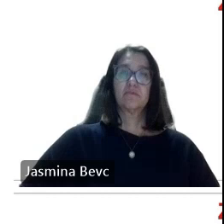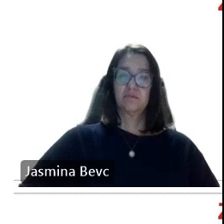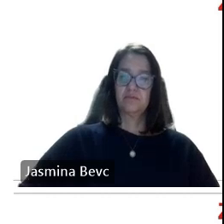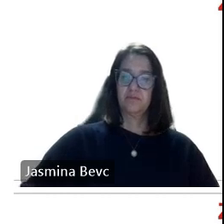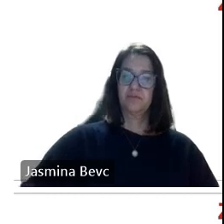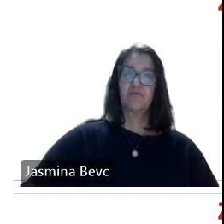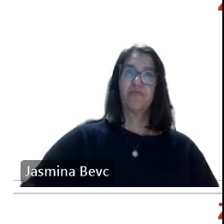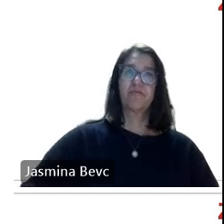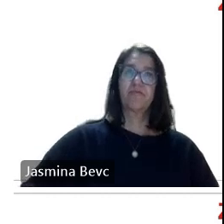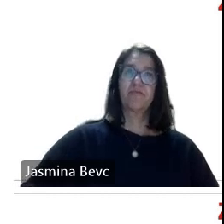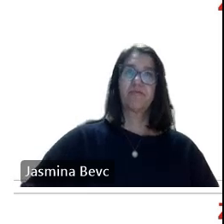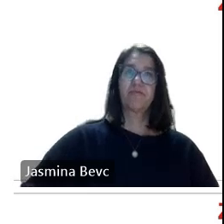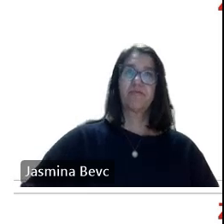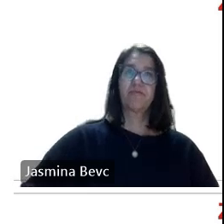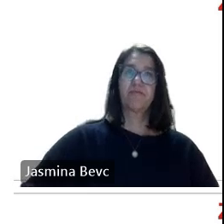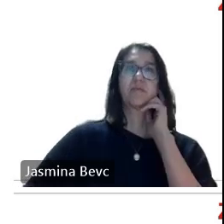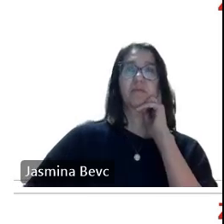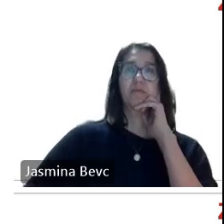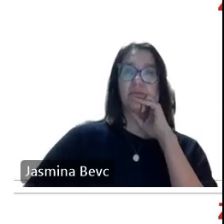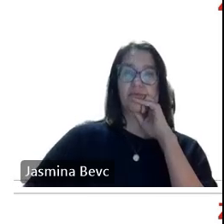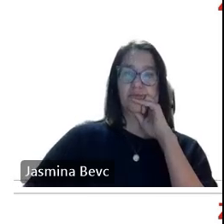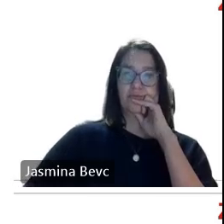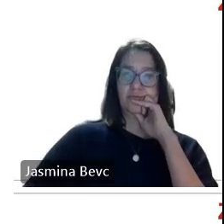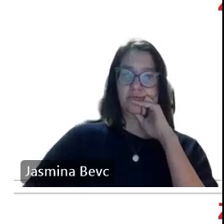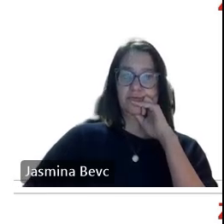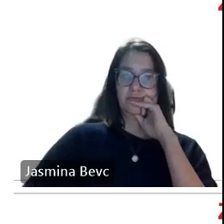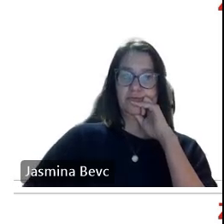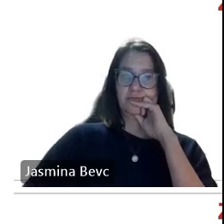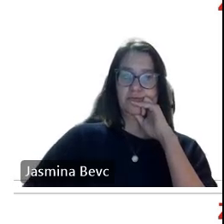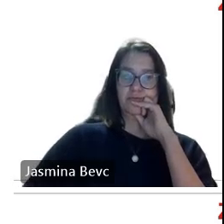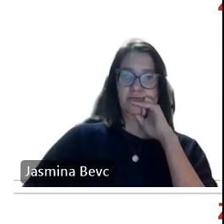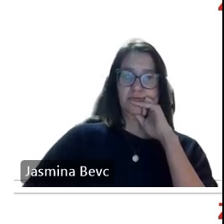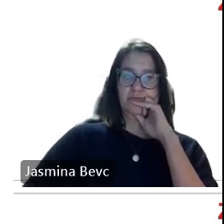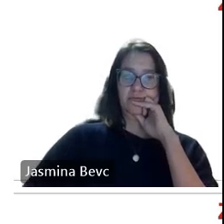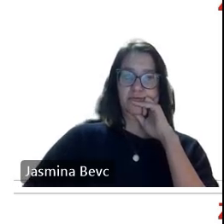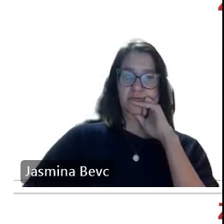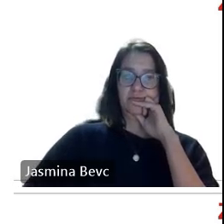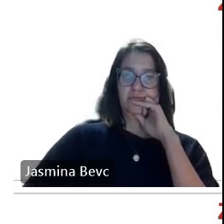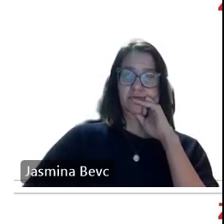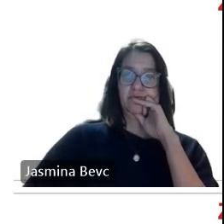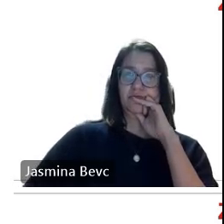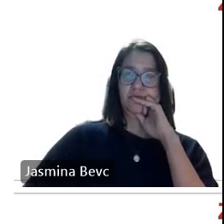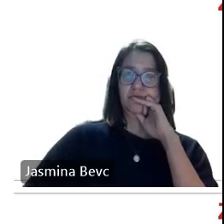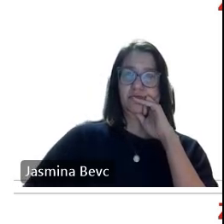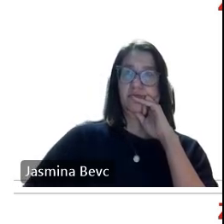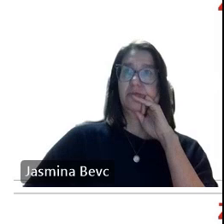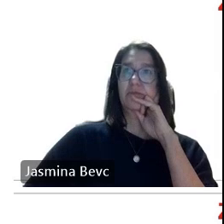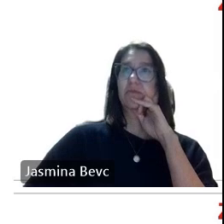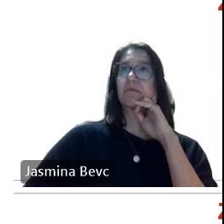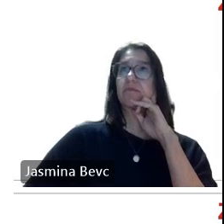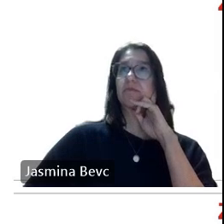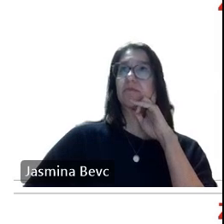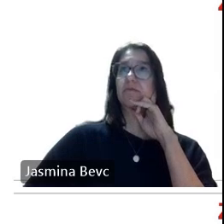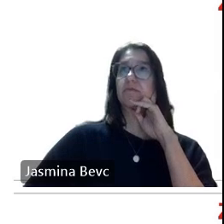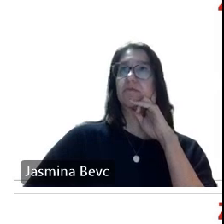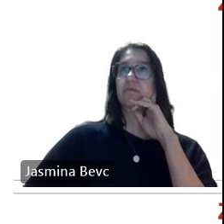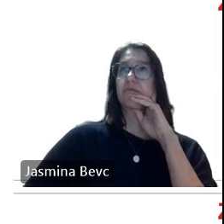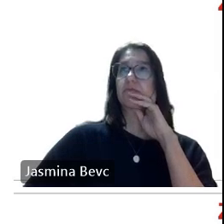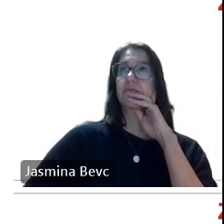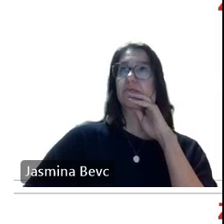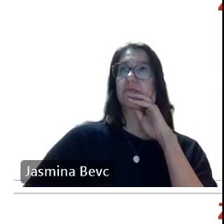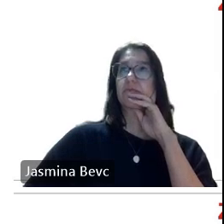ima višje stroške investicije, zrak-voda pa nižje v primerjavi z toplotno črpalko